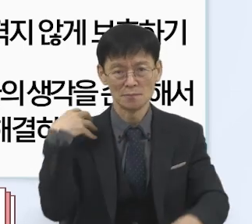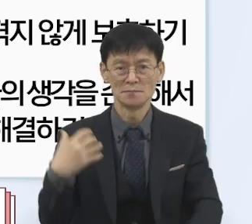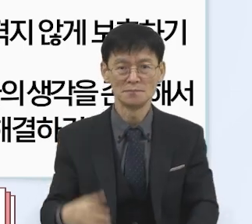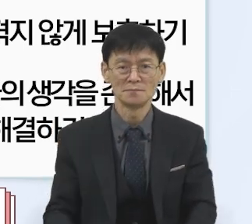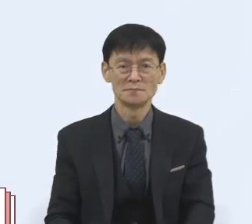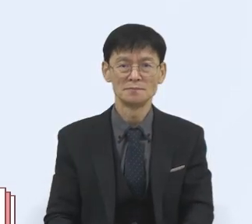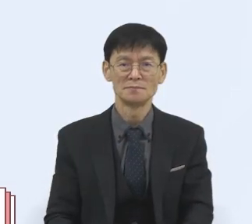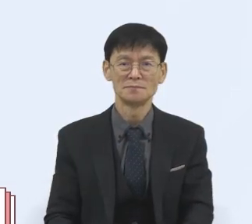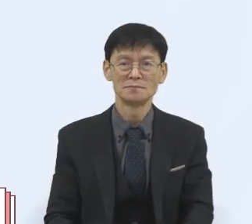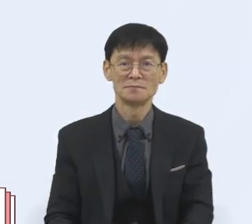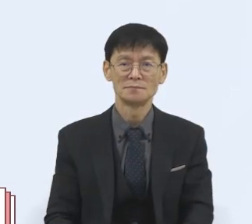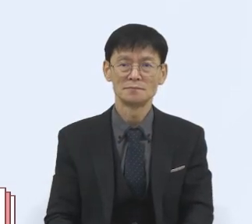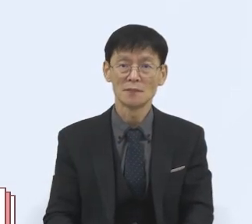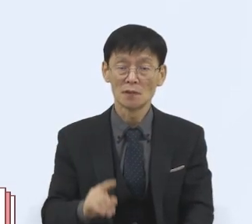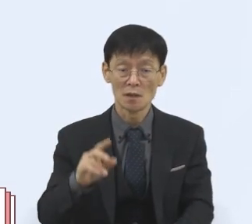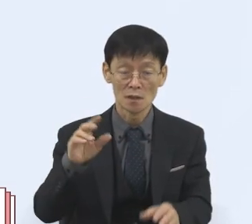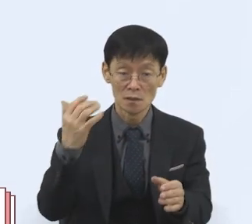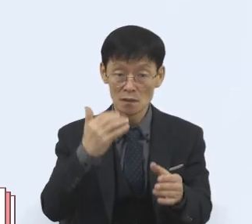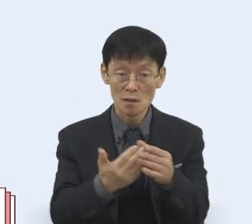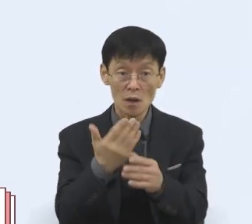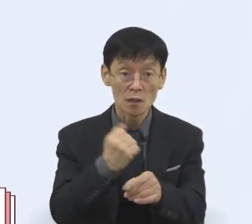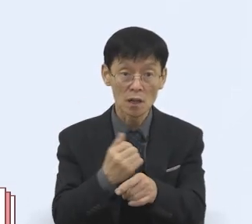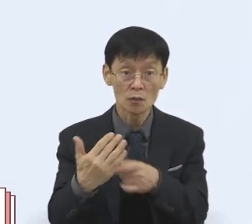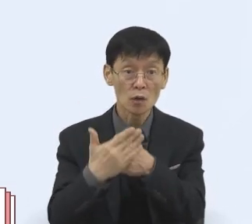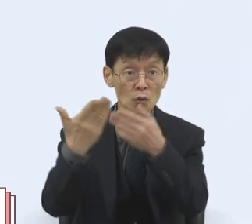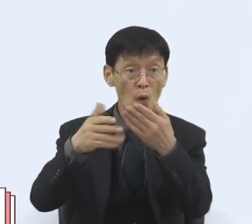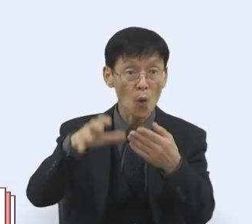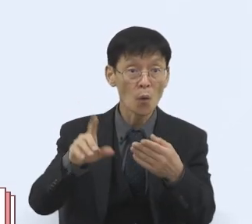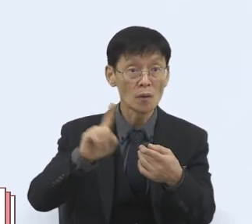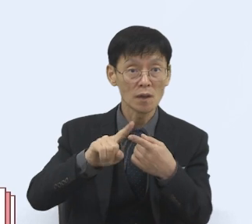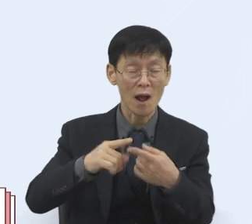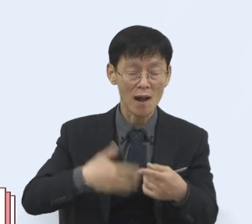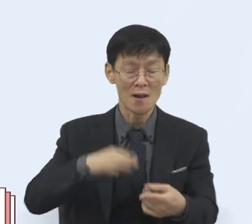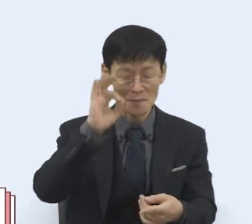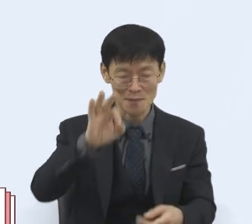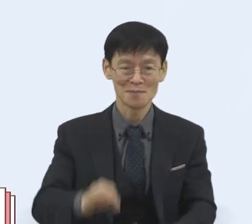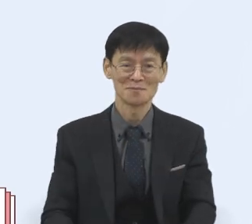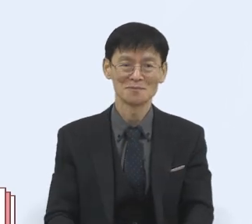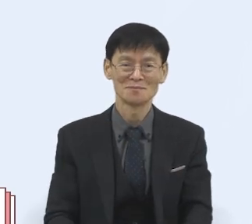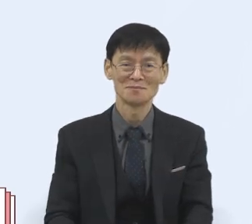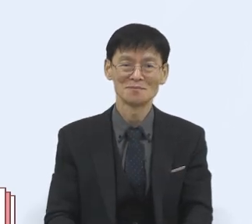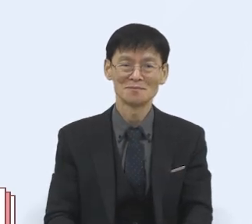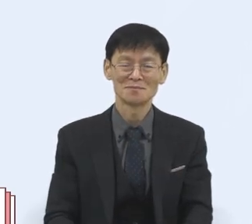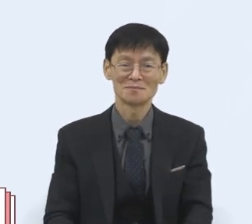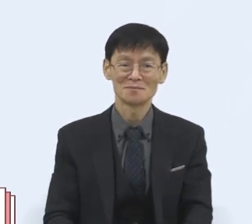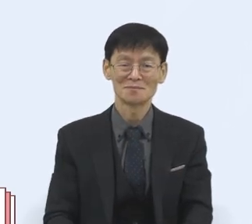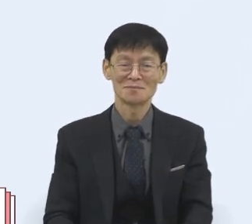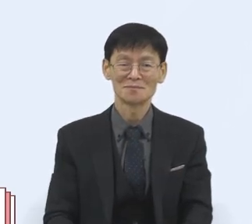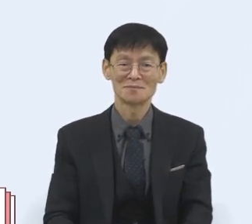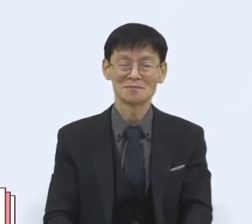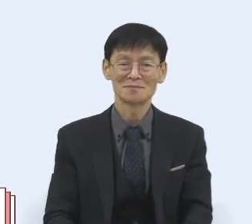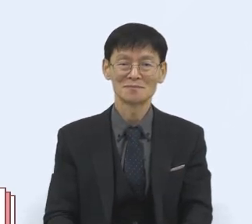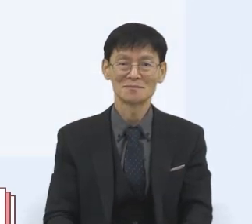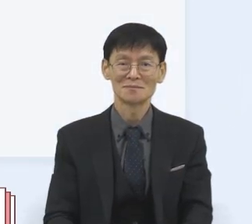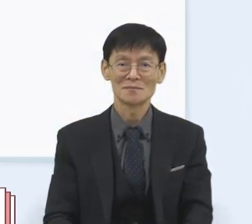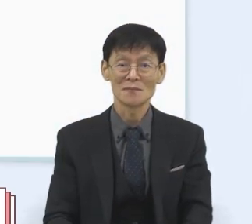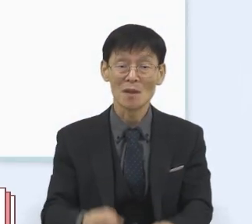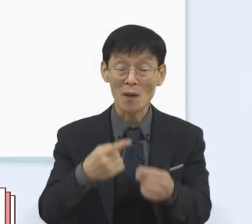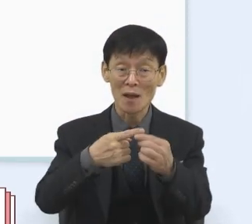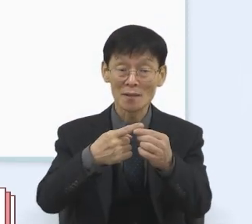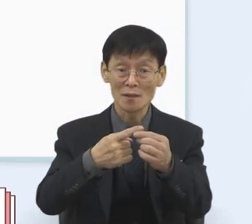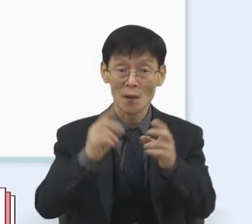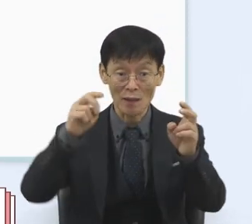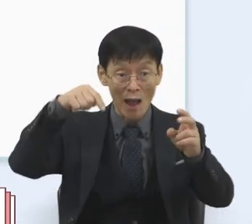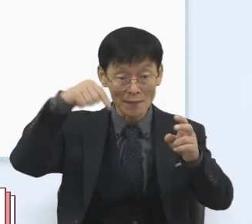합니다. 직장 내 성희롱이 발생했을 때 우리는 어디에서 어떤 도움을 받을 수 있을까요?